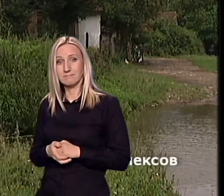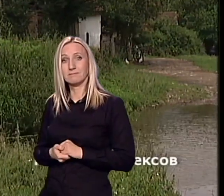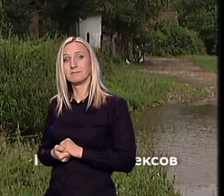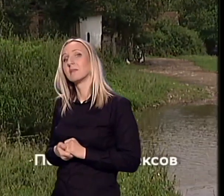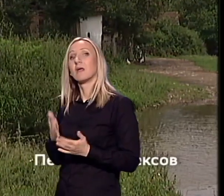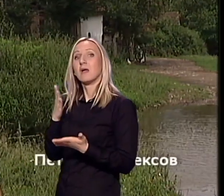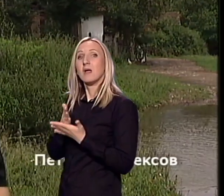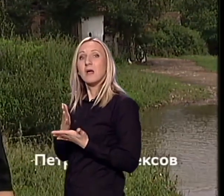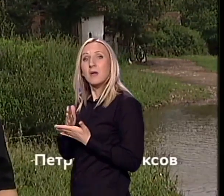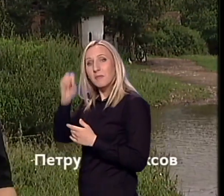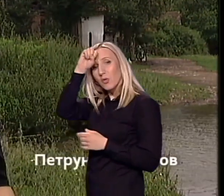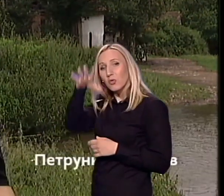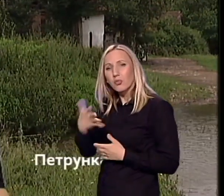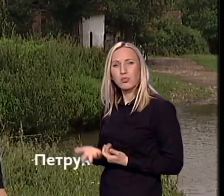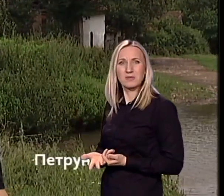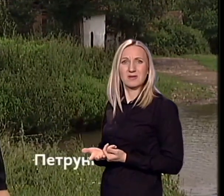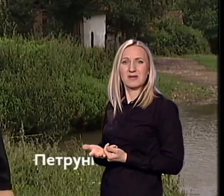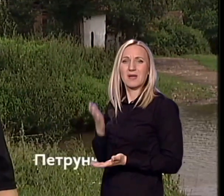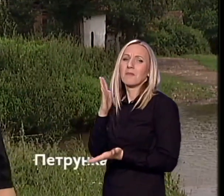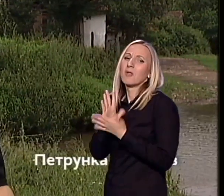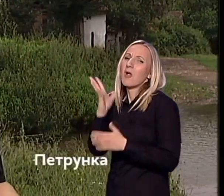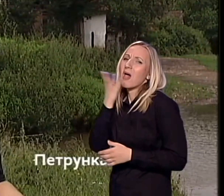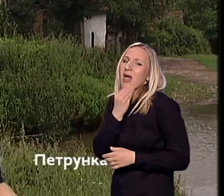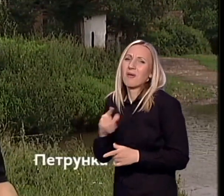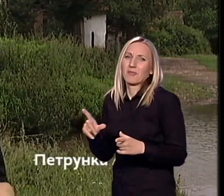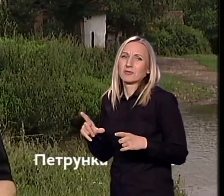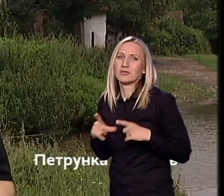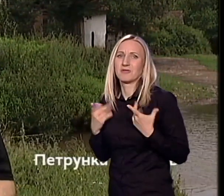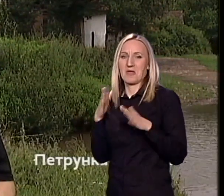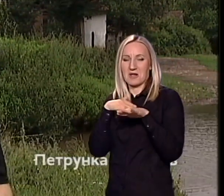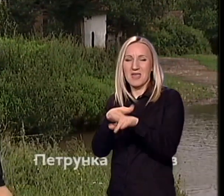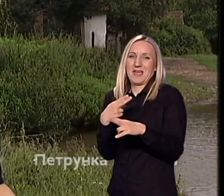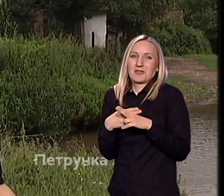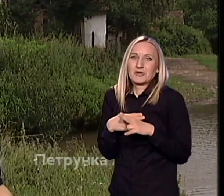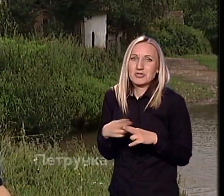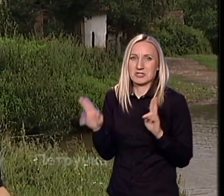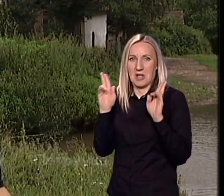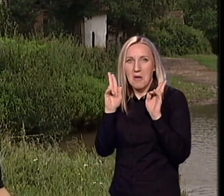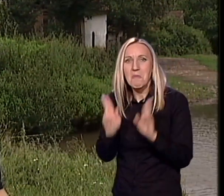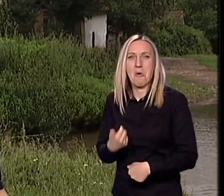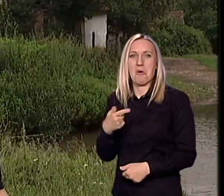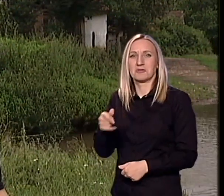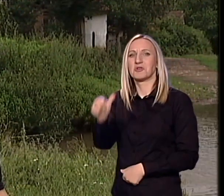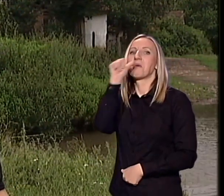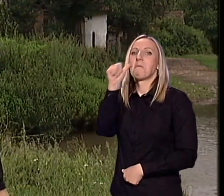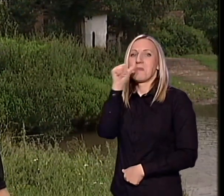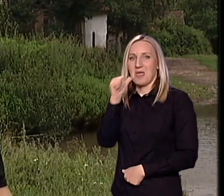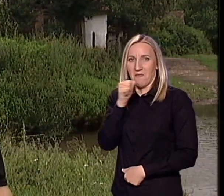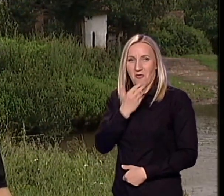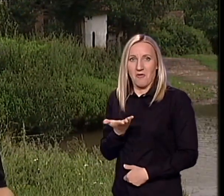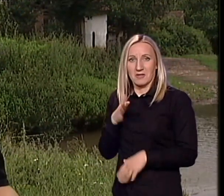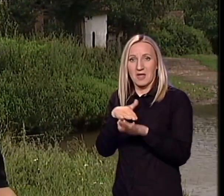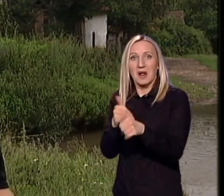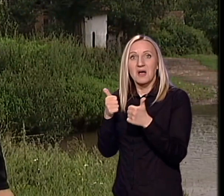su bile granke svake nedelje, lepo je bilo živeti, reka protiče, čista reka, moglo je iz reke voda da se pije.